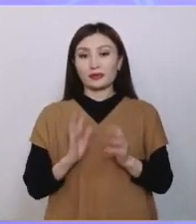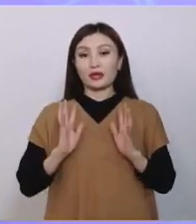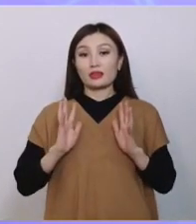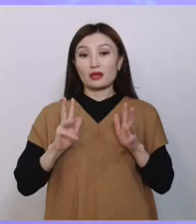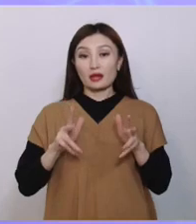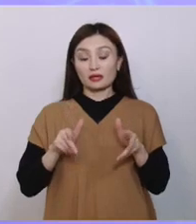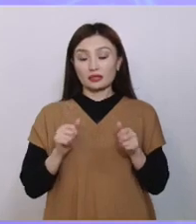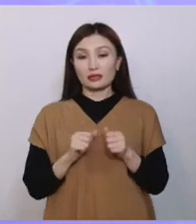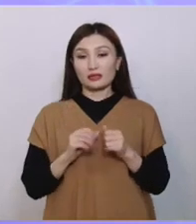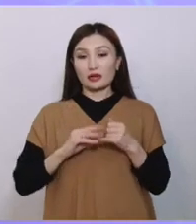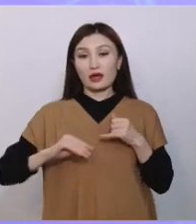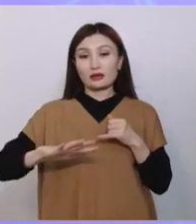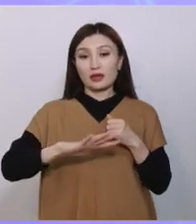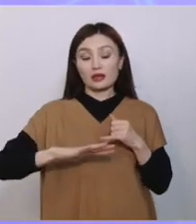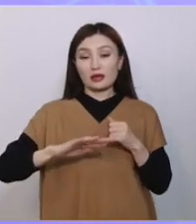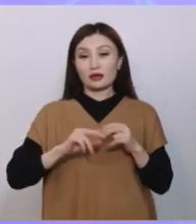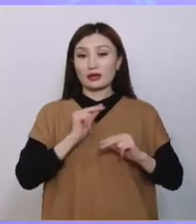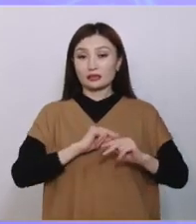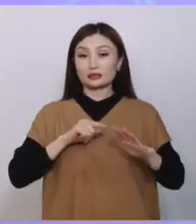Тракторлар талаага чыгышты.